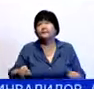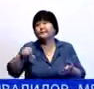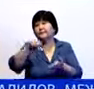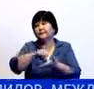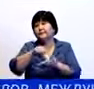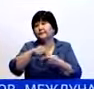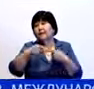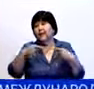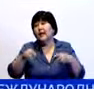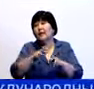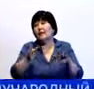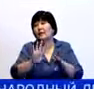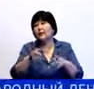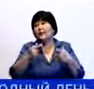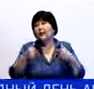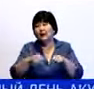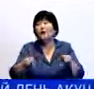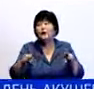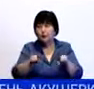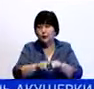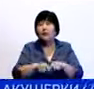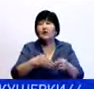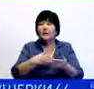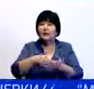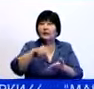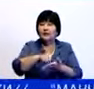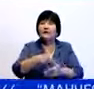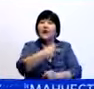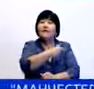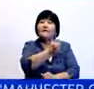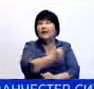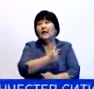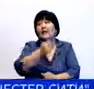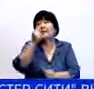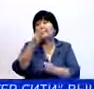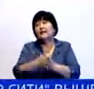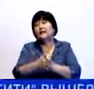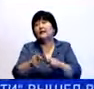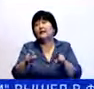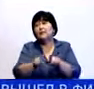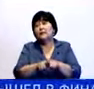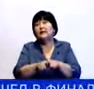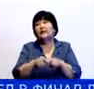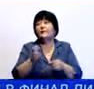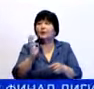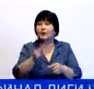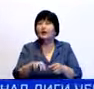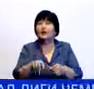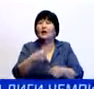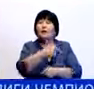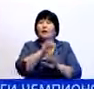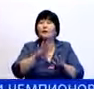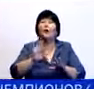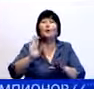Представители ряда неправительственных организаций тоже приняли решение вакцинироваться. Центр медиации БТМ пришел в прививочный